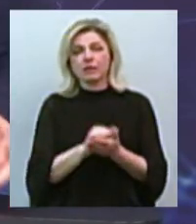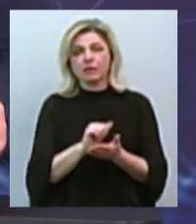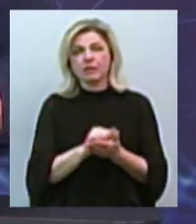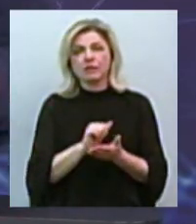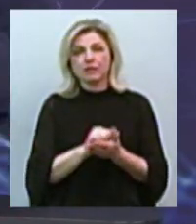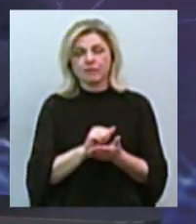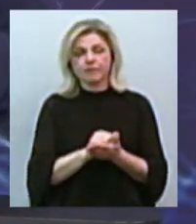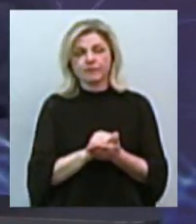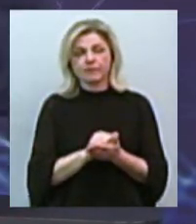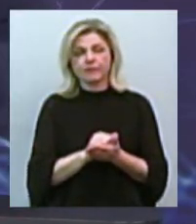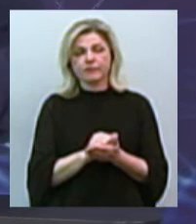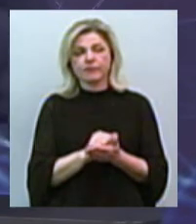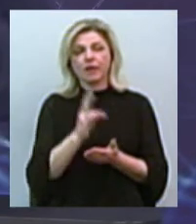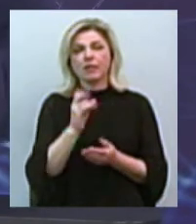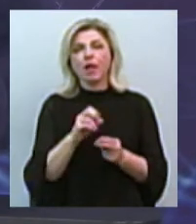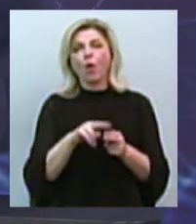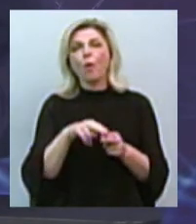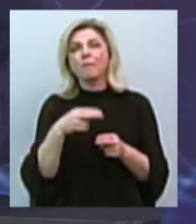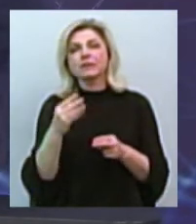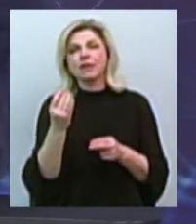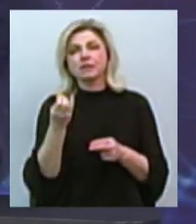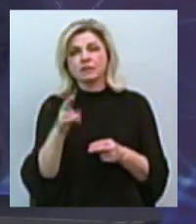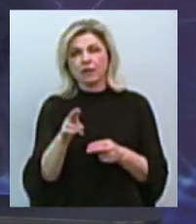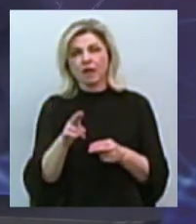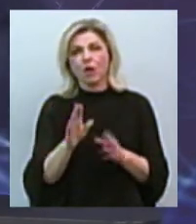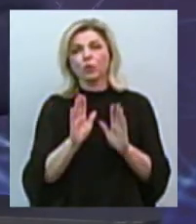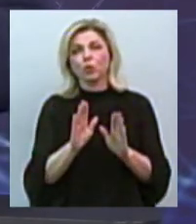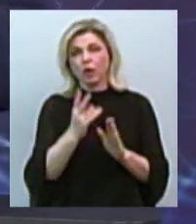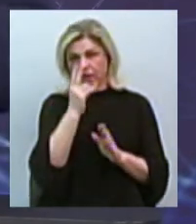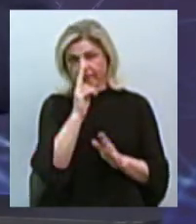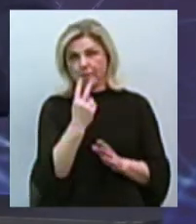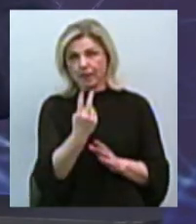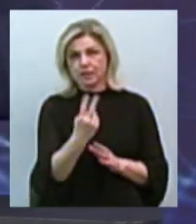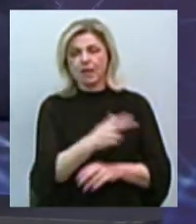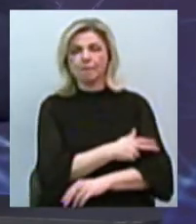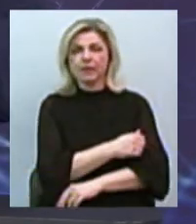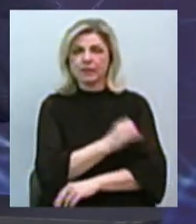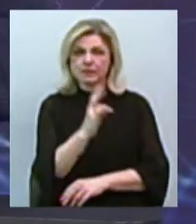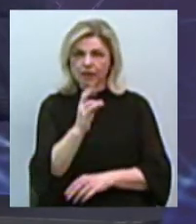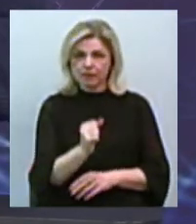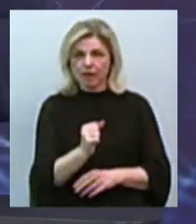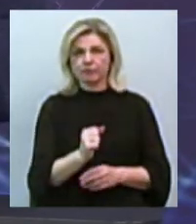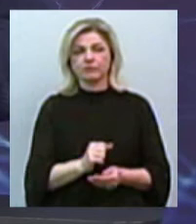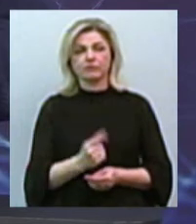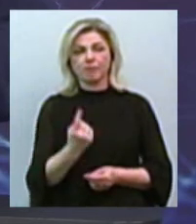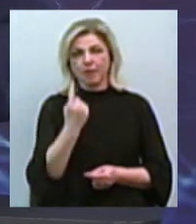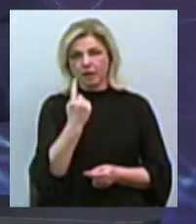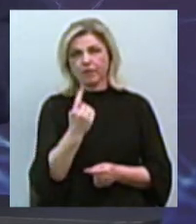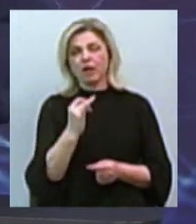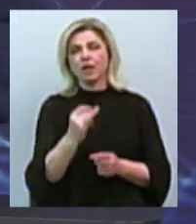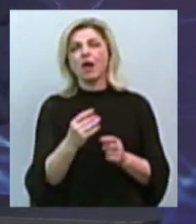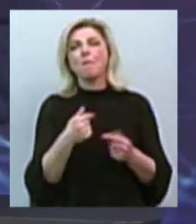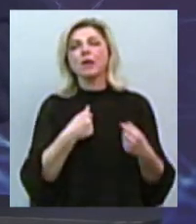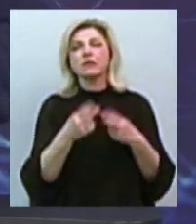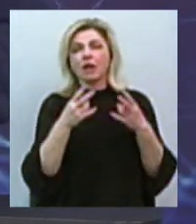43 миллиарда задекларировано на компенсацию на ближайшие, скажем так, только 2 месяца. Это медицина, опять-таки, прежде всего, это пострадавшие